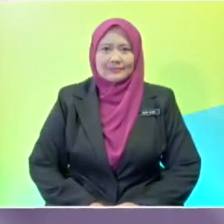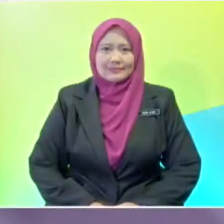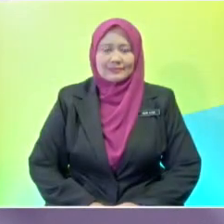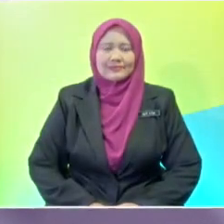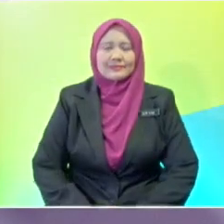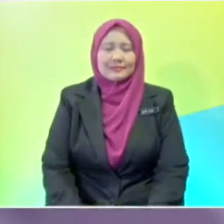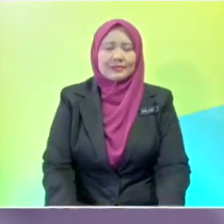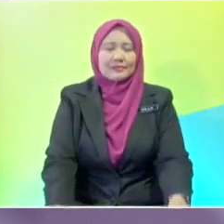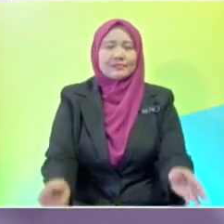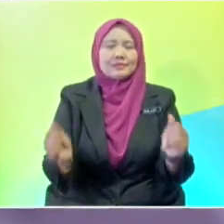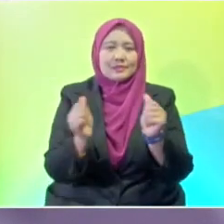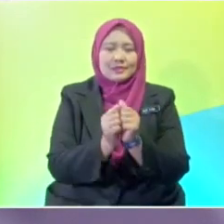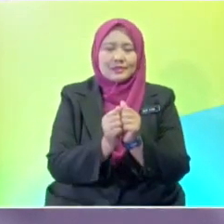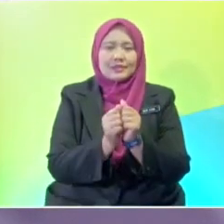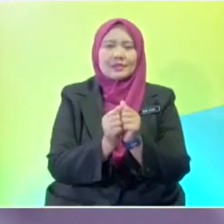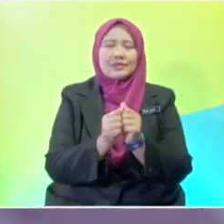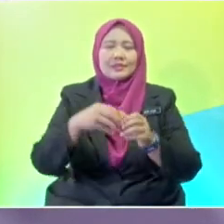bersama kami